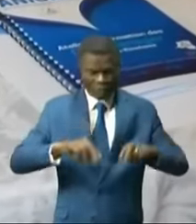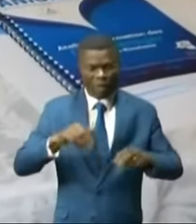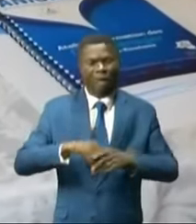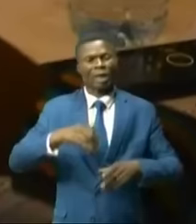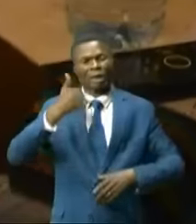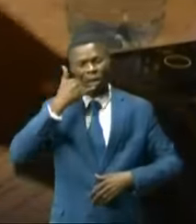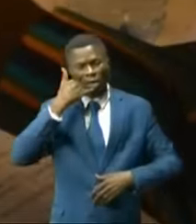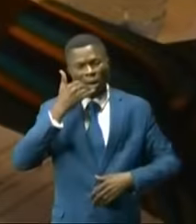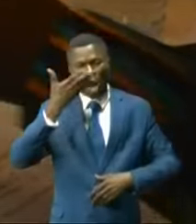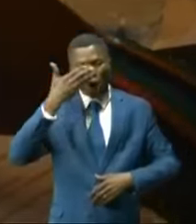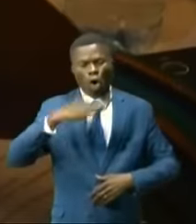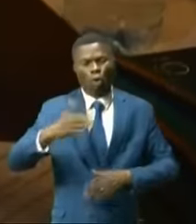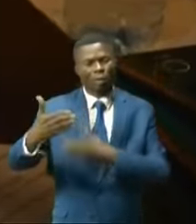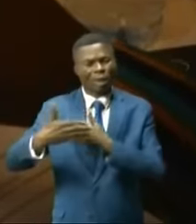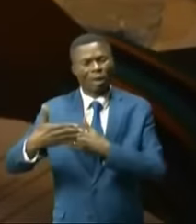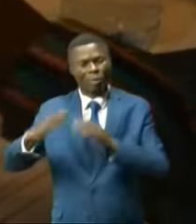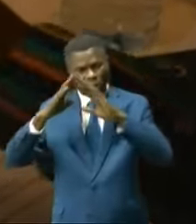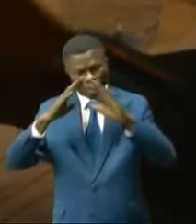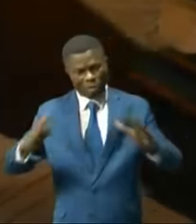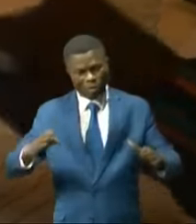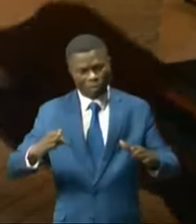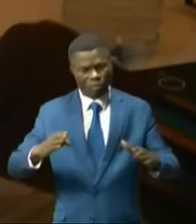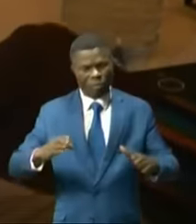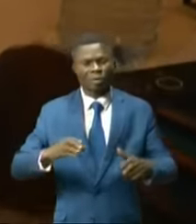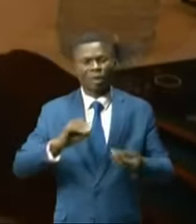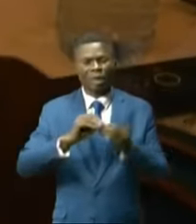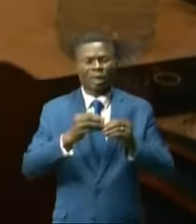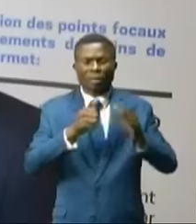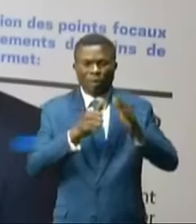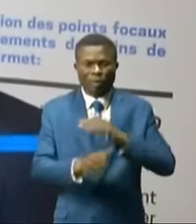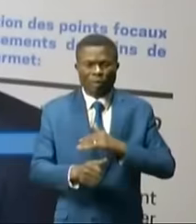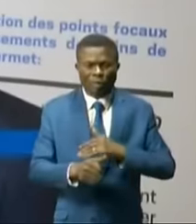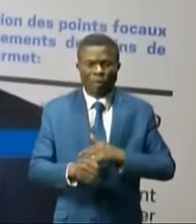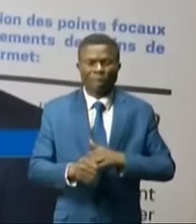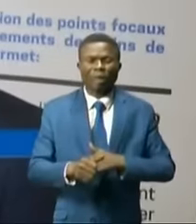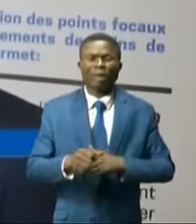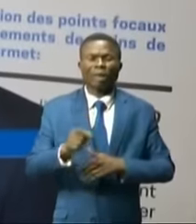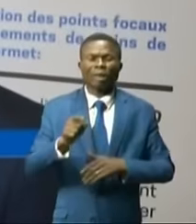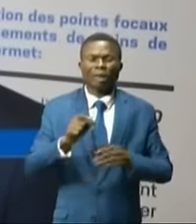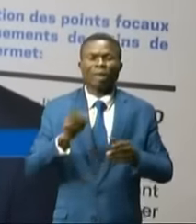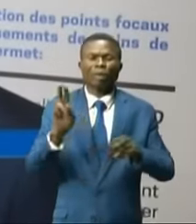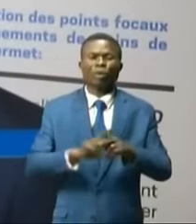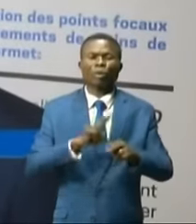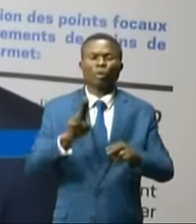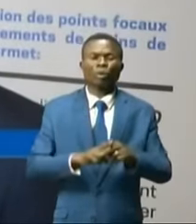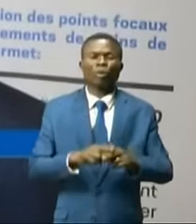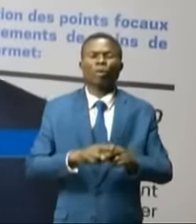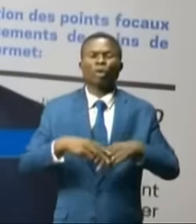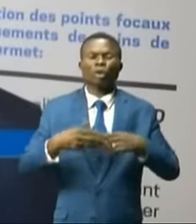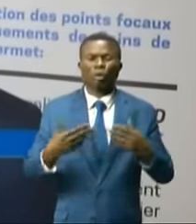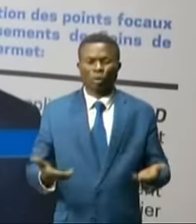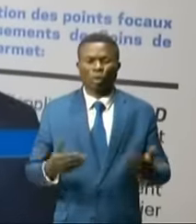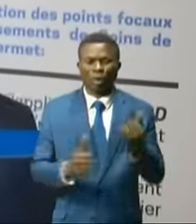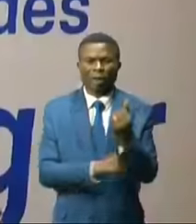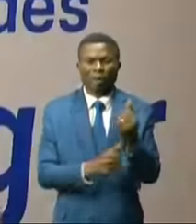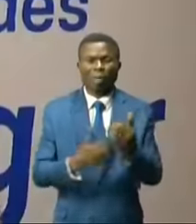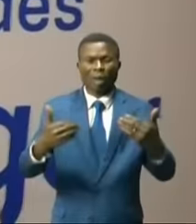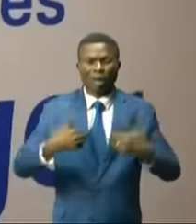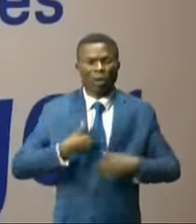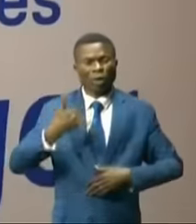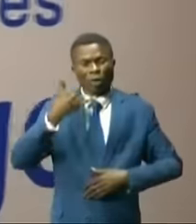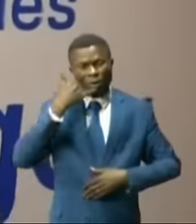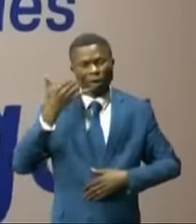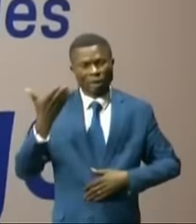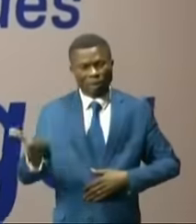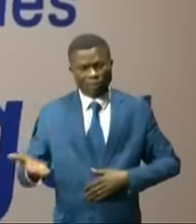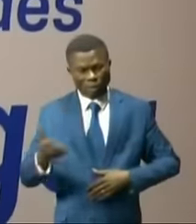les centres de proximité. Le code USSD, l'étoile 151 dièse, est utilisé par ceux qui ont des téléphones. Il